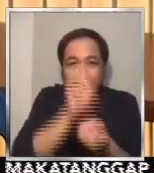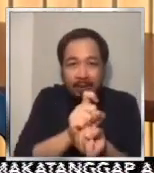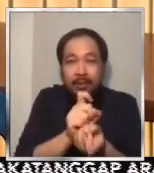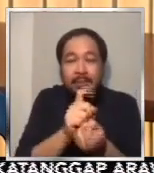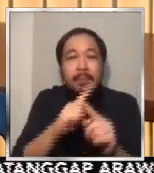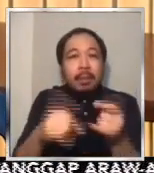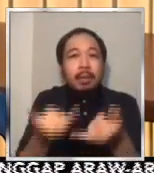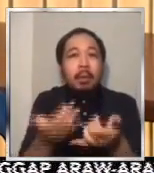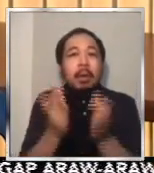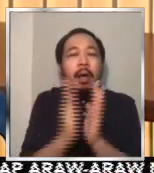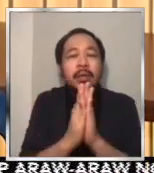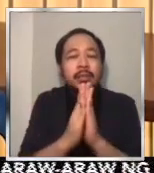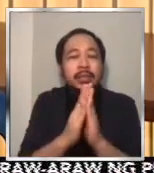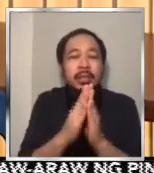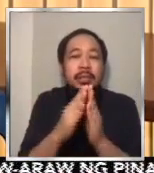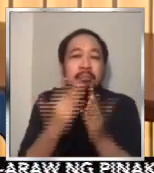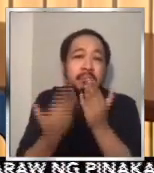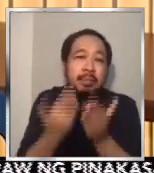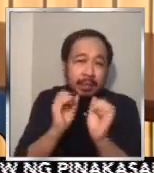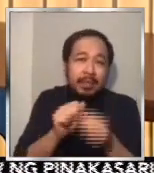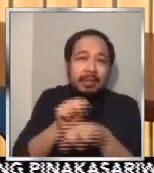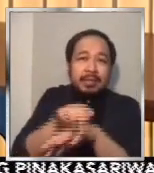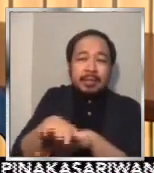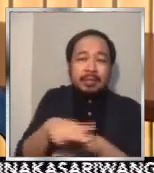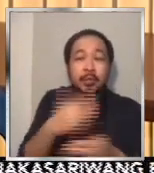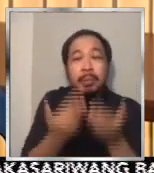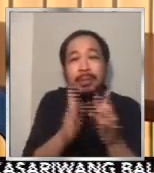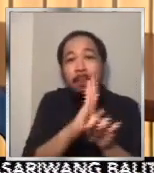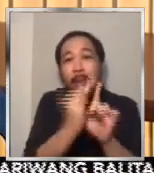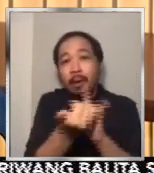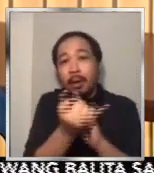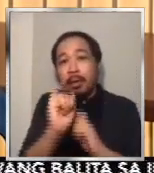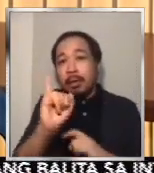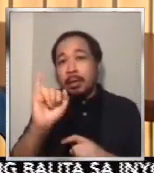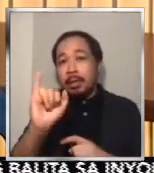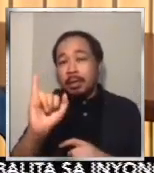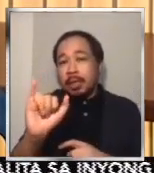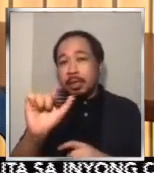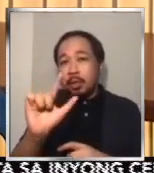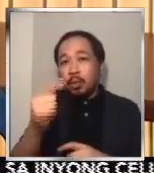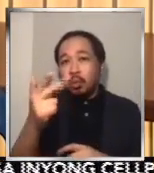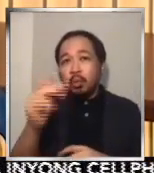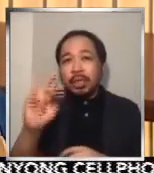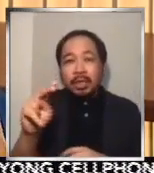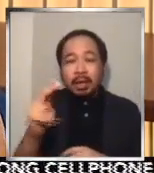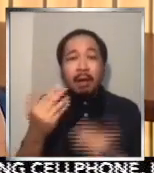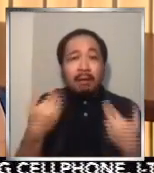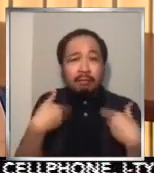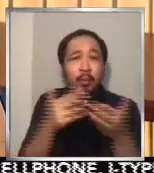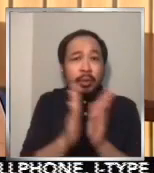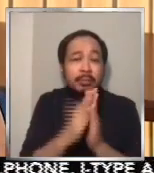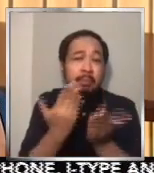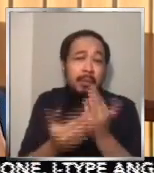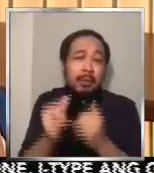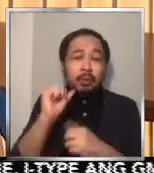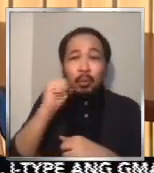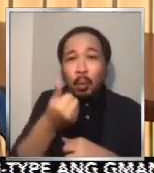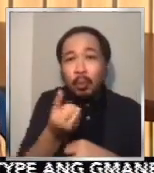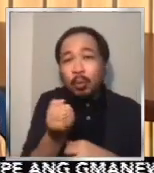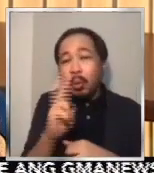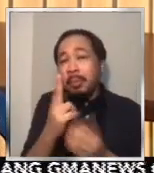sana mapadala na sila. So kung sa Ilugin po, meron ho silang request na ganyan, kahit bukas po or kahit mamaya available po